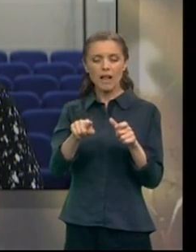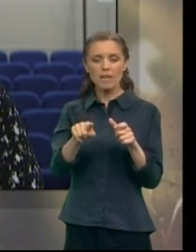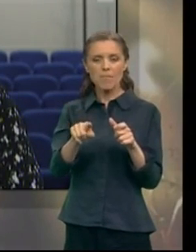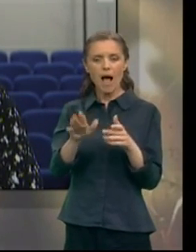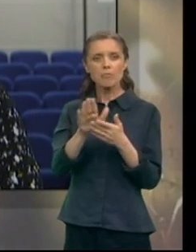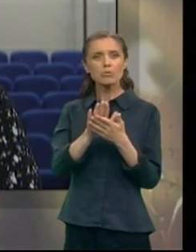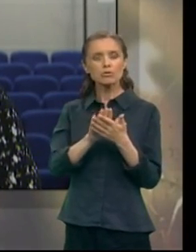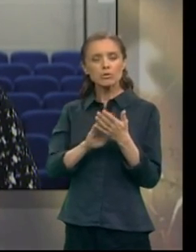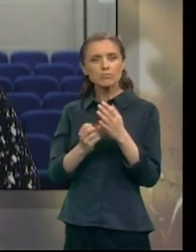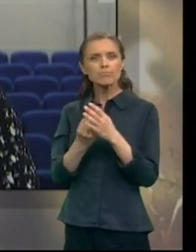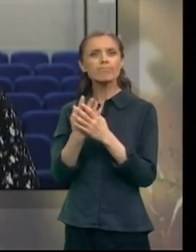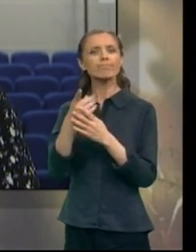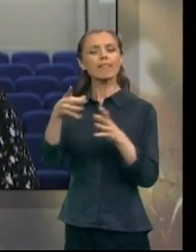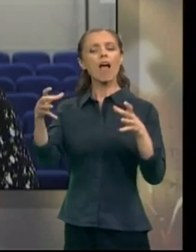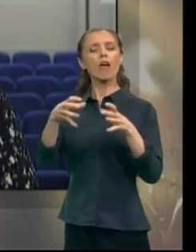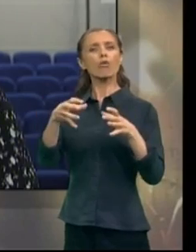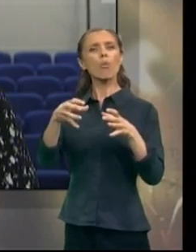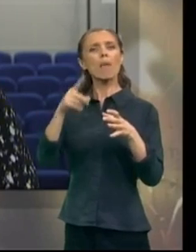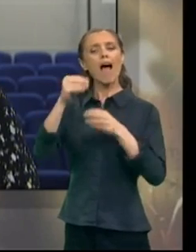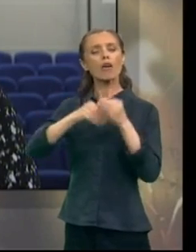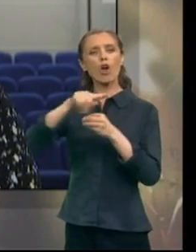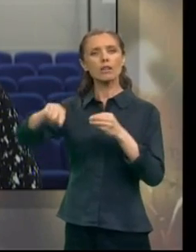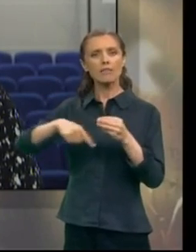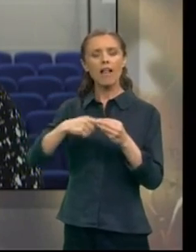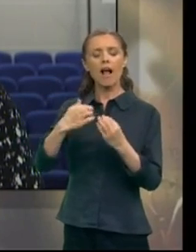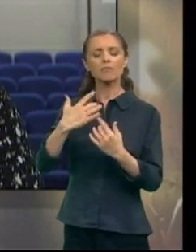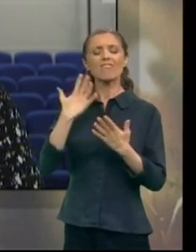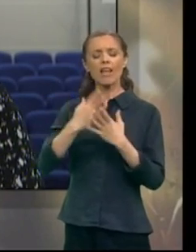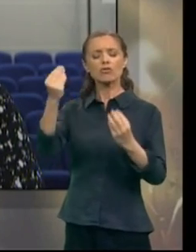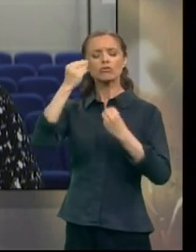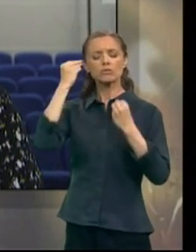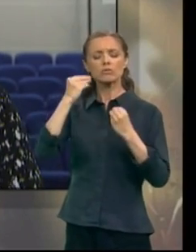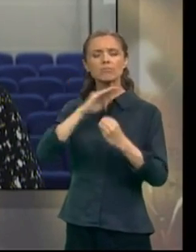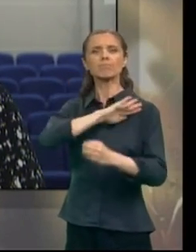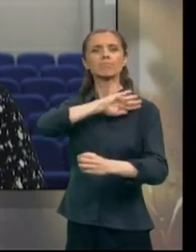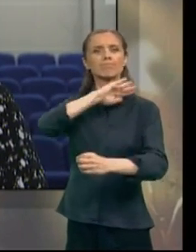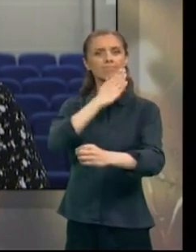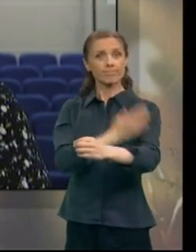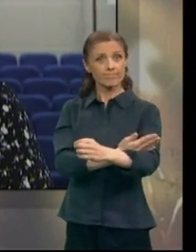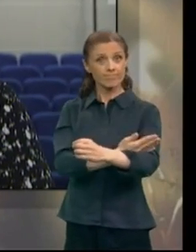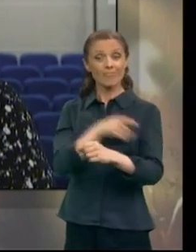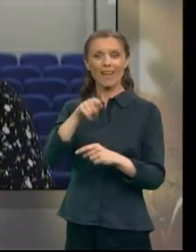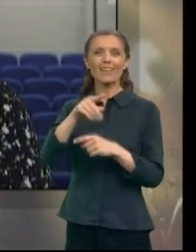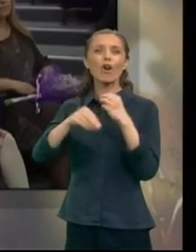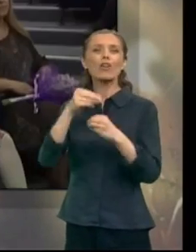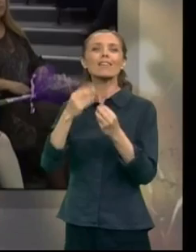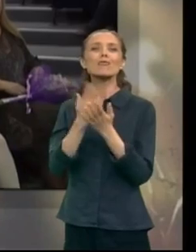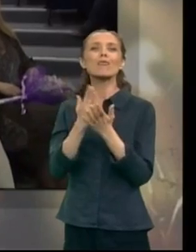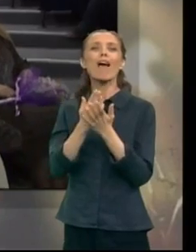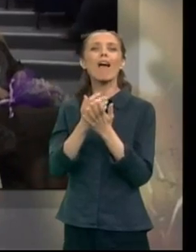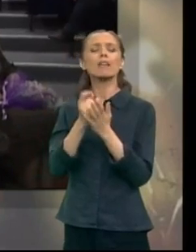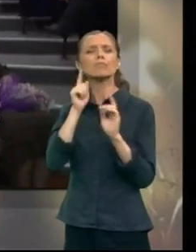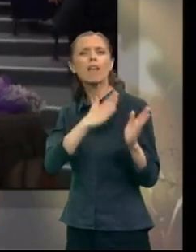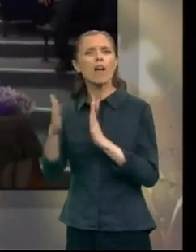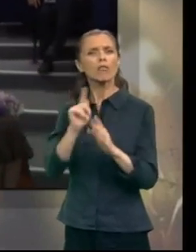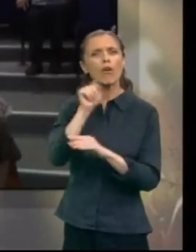grupa osnaženih roditelja, roditelja koji su bili, kako da kažem, najčešći, prvo na tim sesijama,